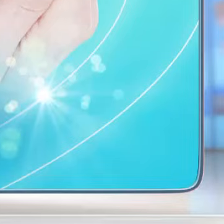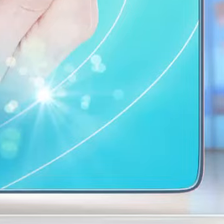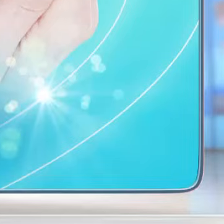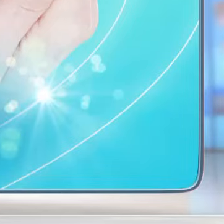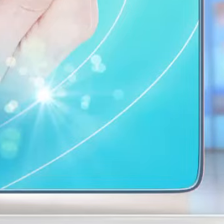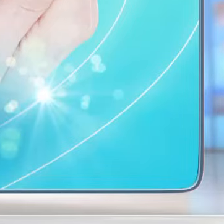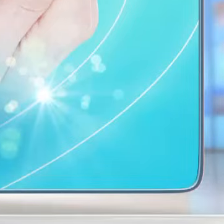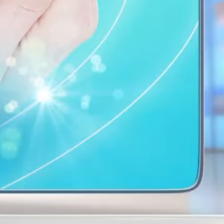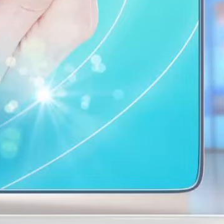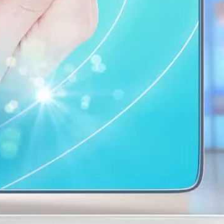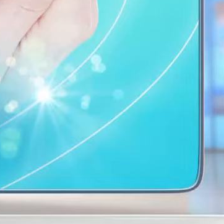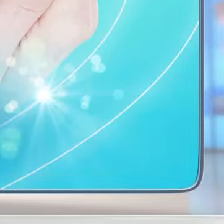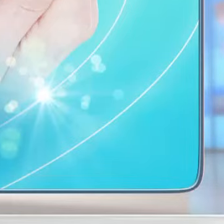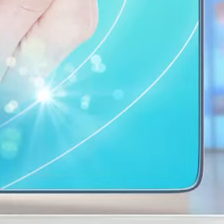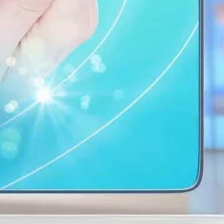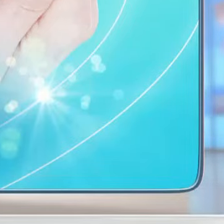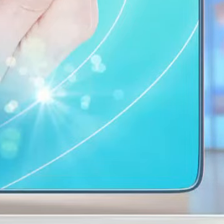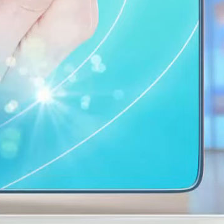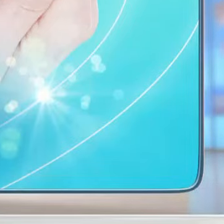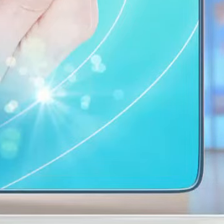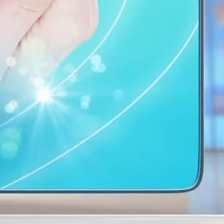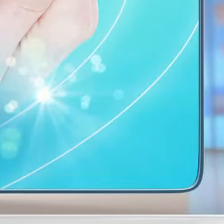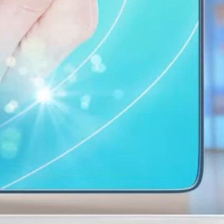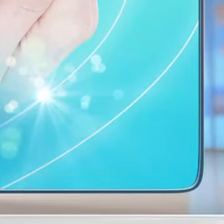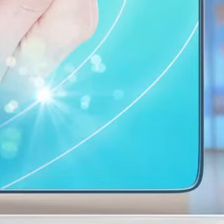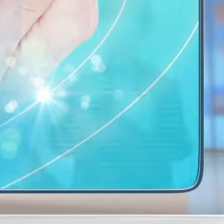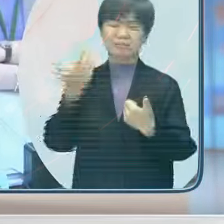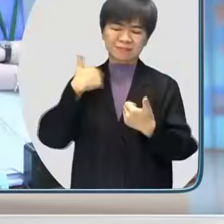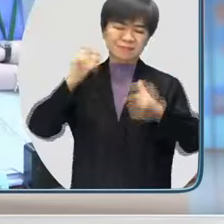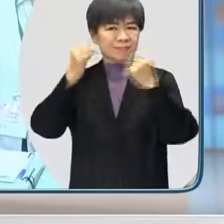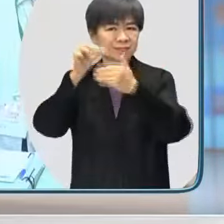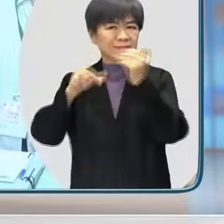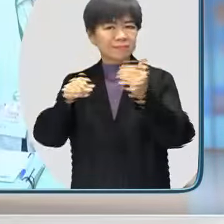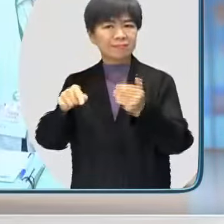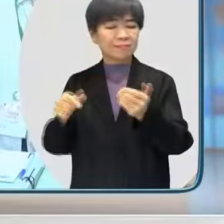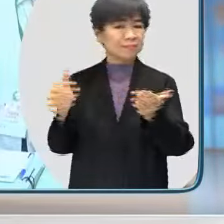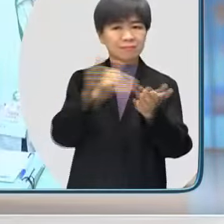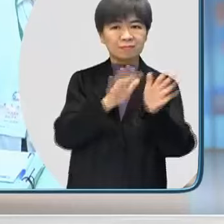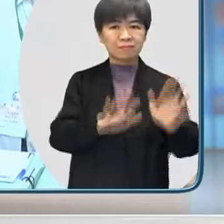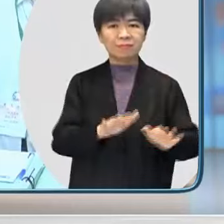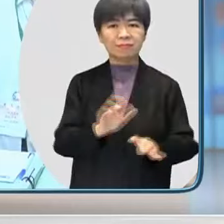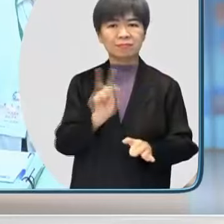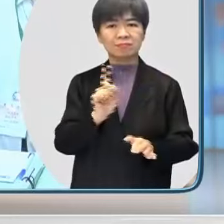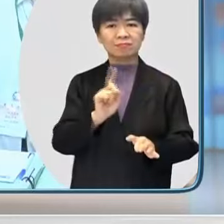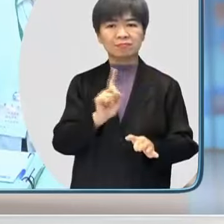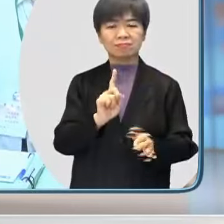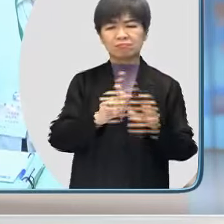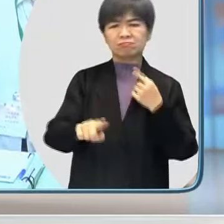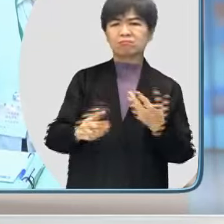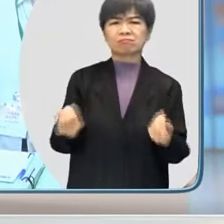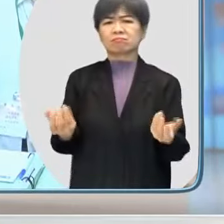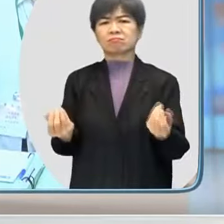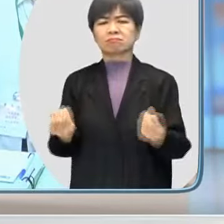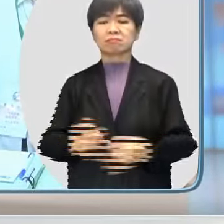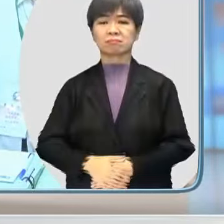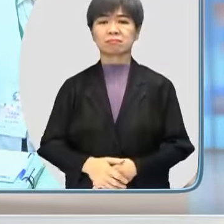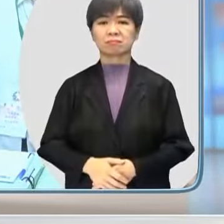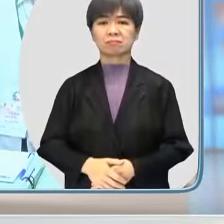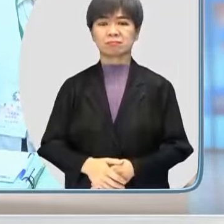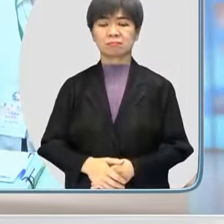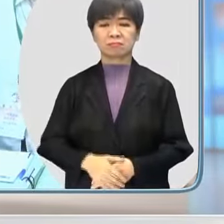国会职权法修法的释宪案，宪法法庭昨天是召开了言辞辩